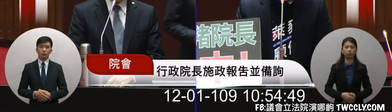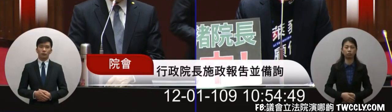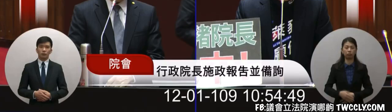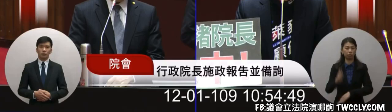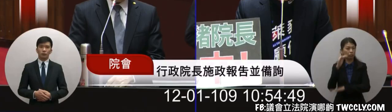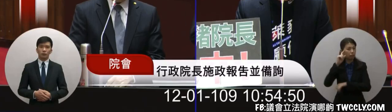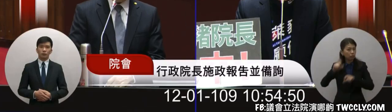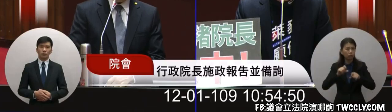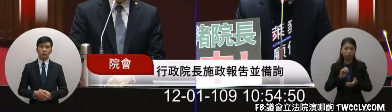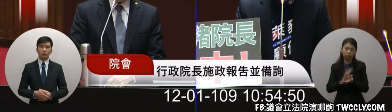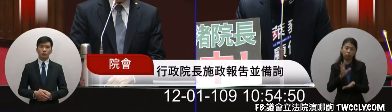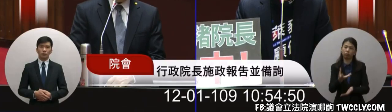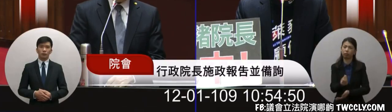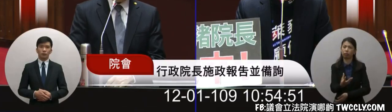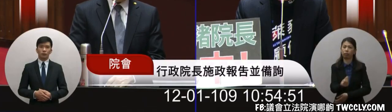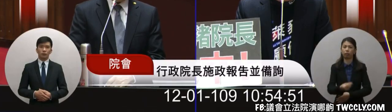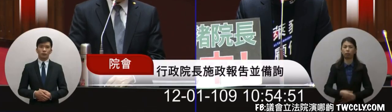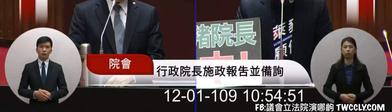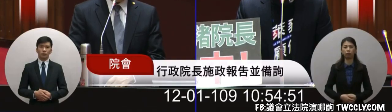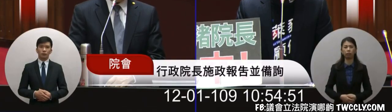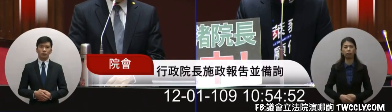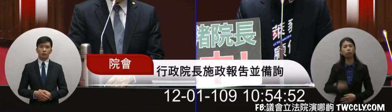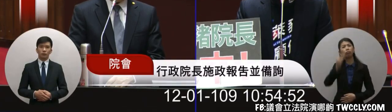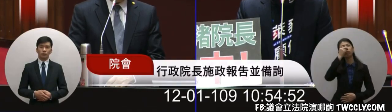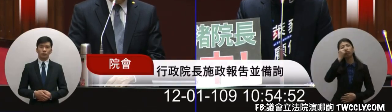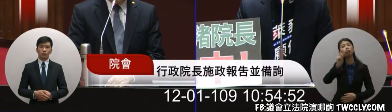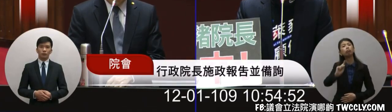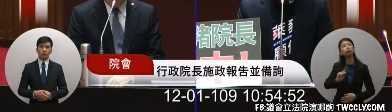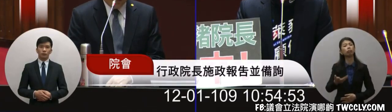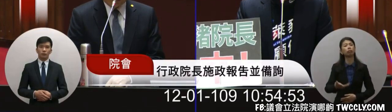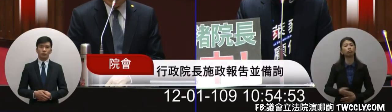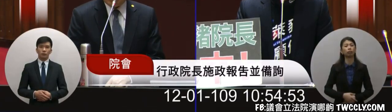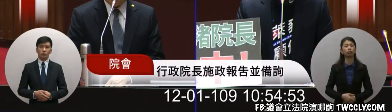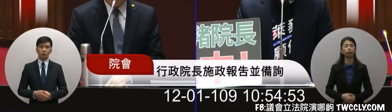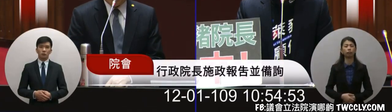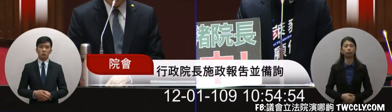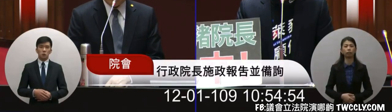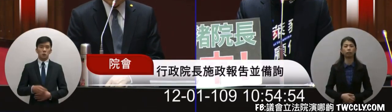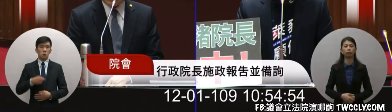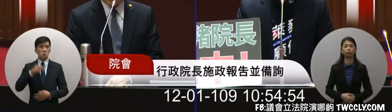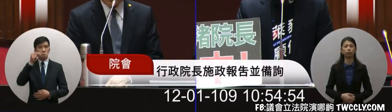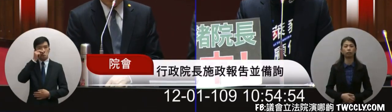告也没有回应，到底在傲慢什么？ 这个我不是傲